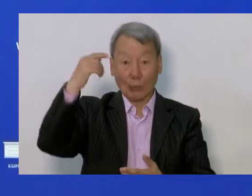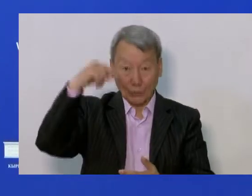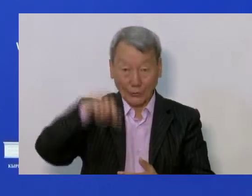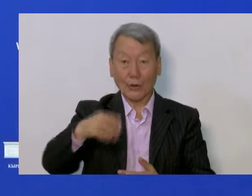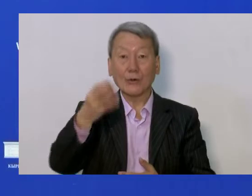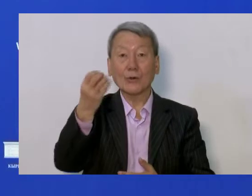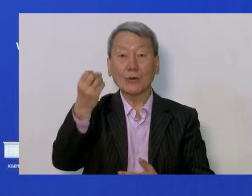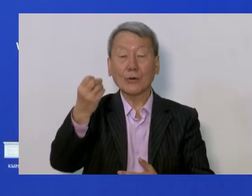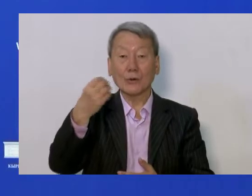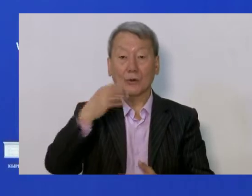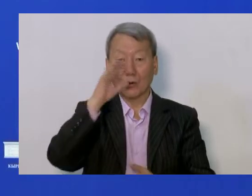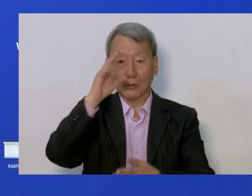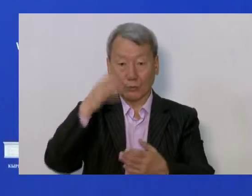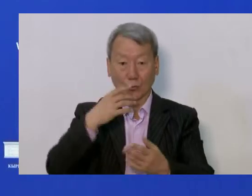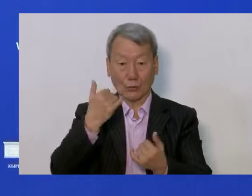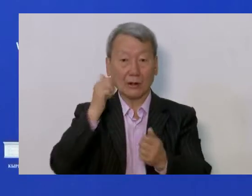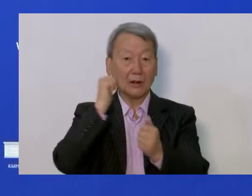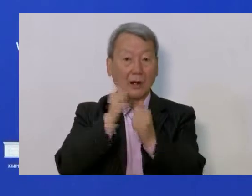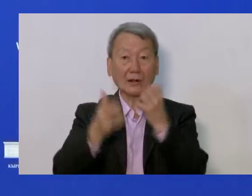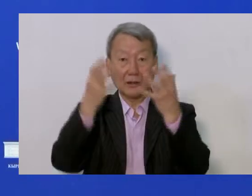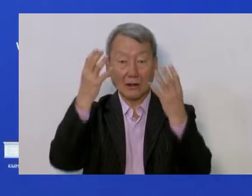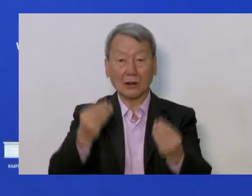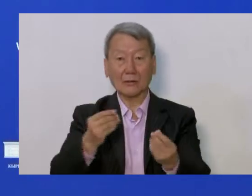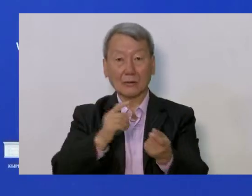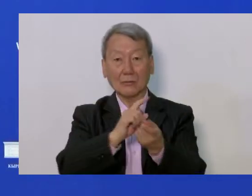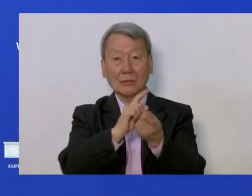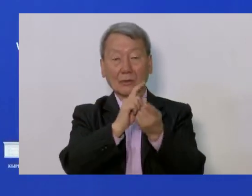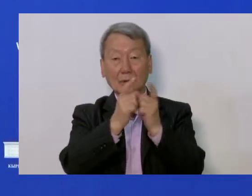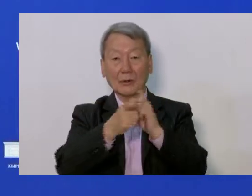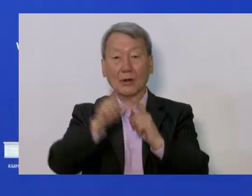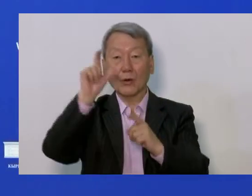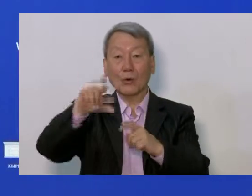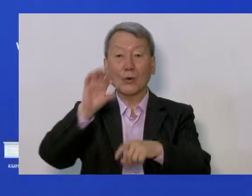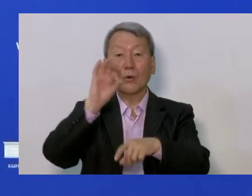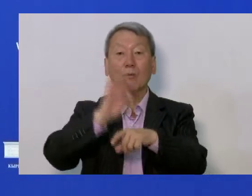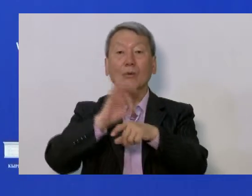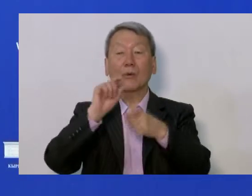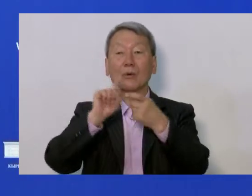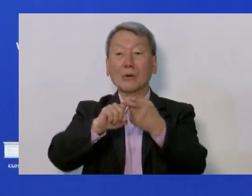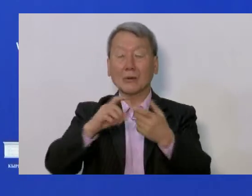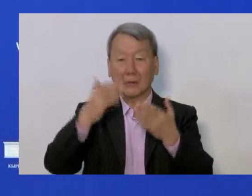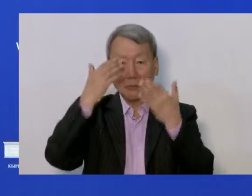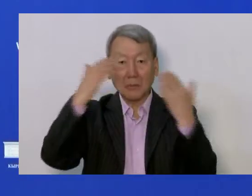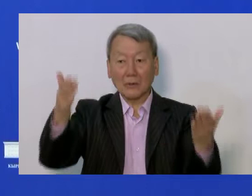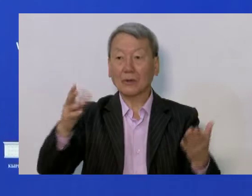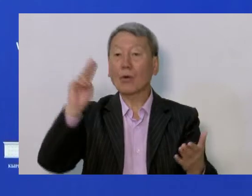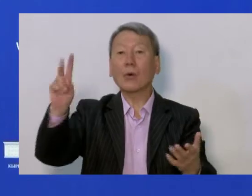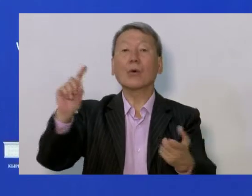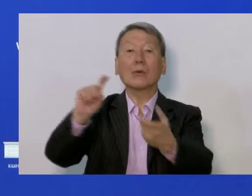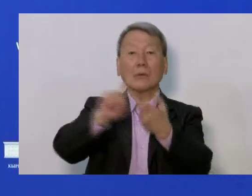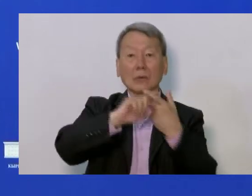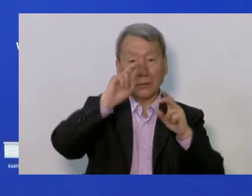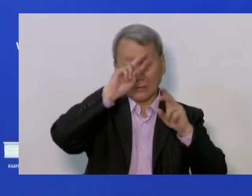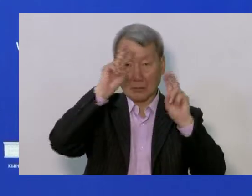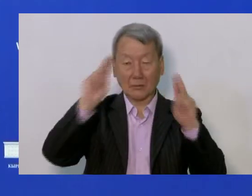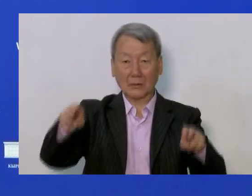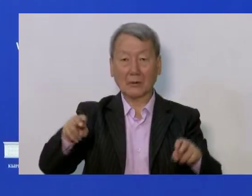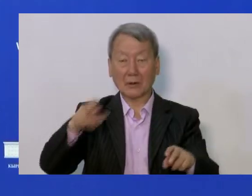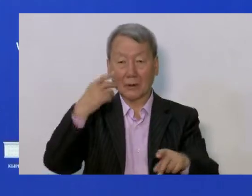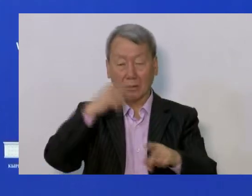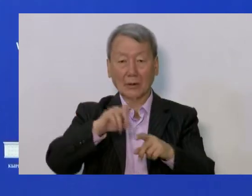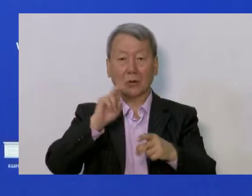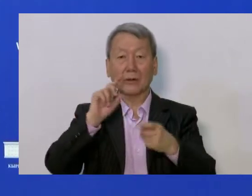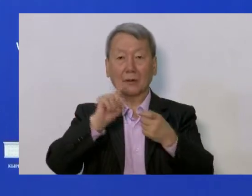эле учурда мына күндөн күнгө ушу жугуп калган шарттары белгисиз болсо ошол инфекциянын деген